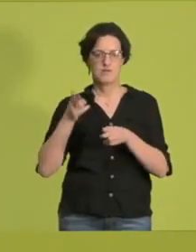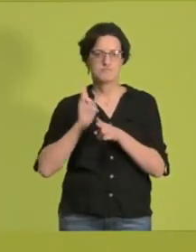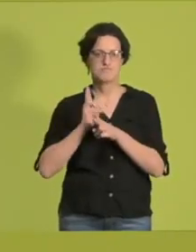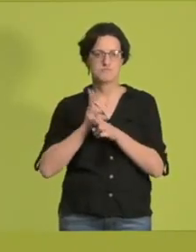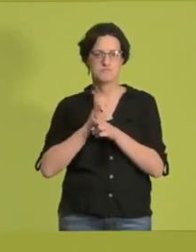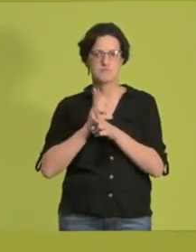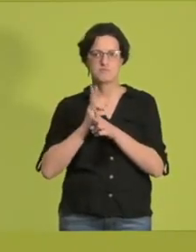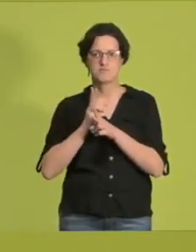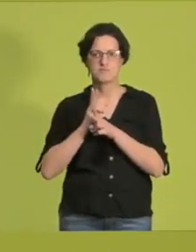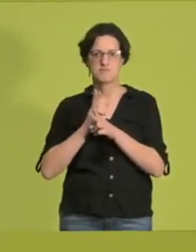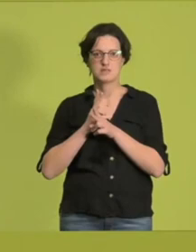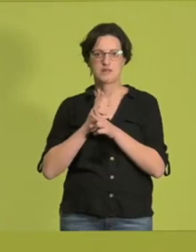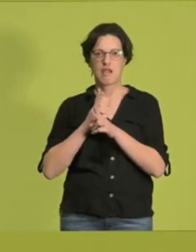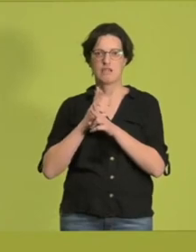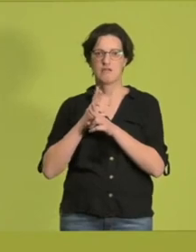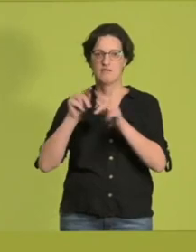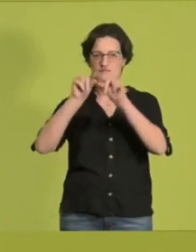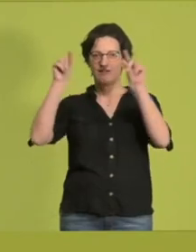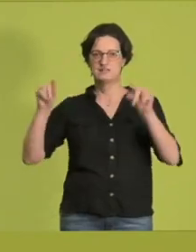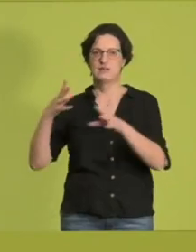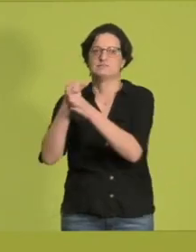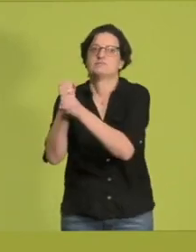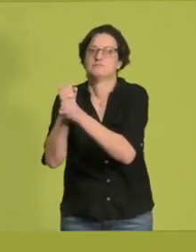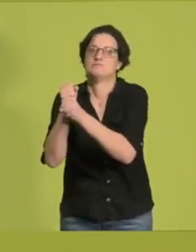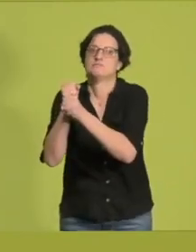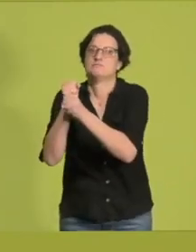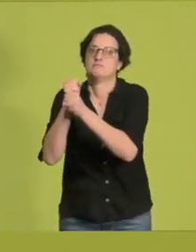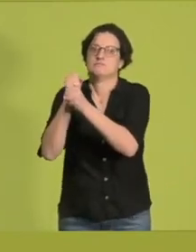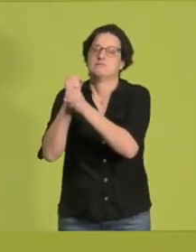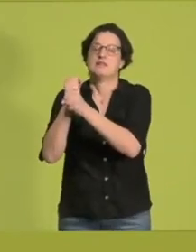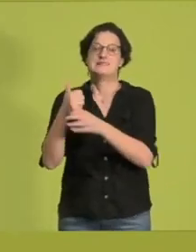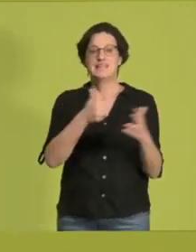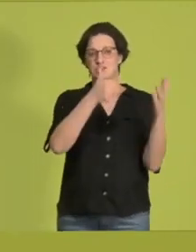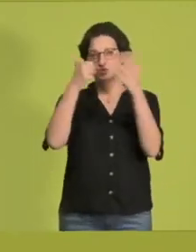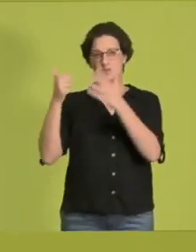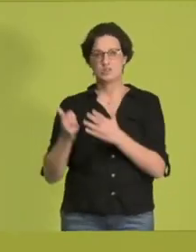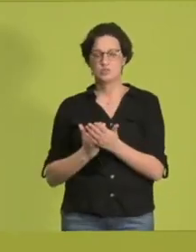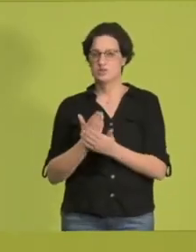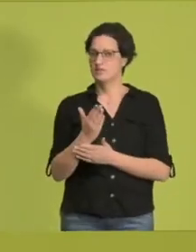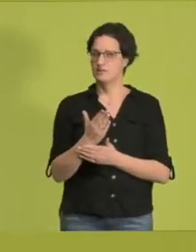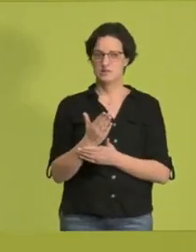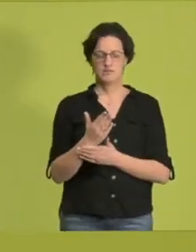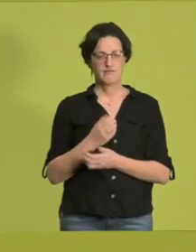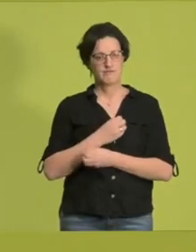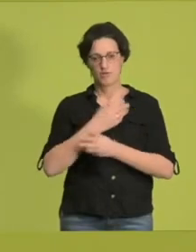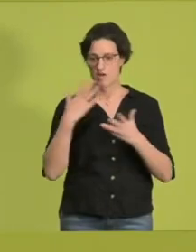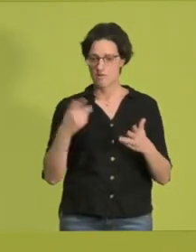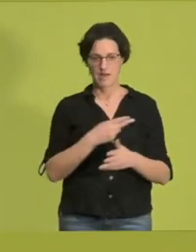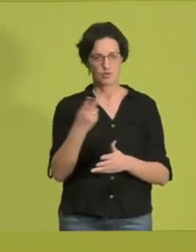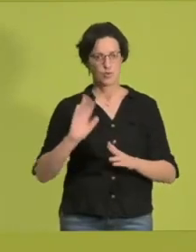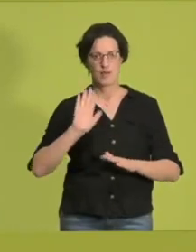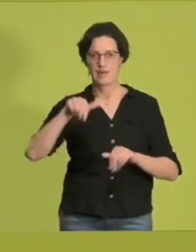der fenster rollläden klammerte sechs stunden lang ein wunder dass die beiden das hochwasser überlebt